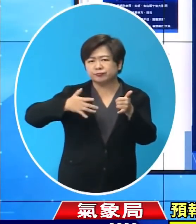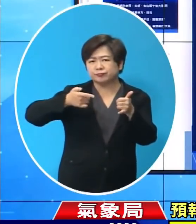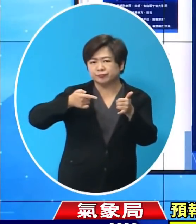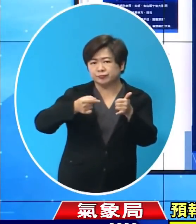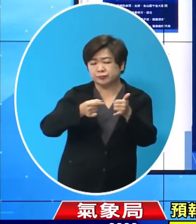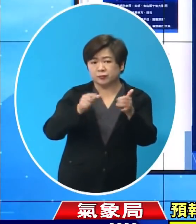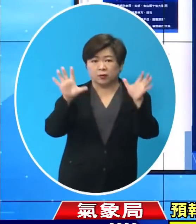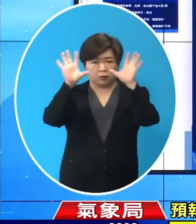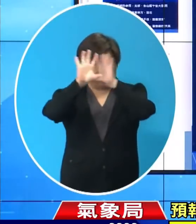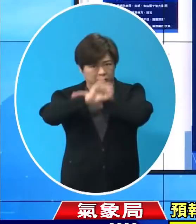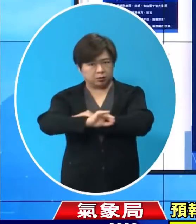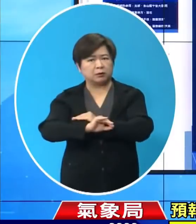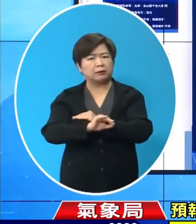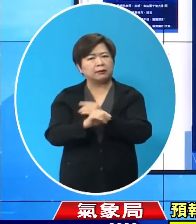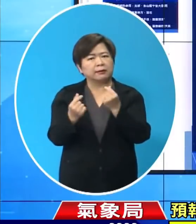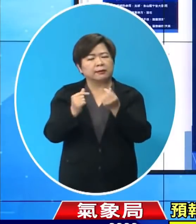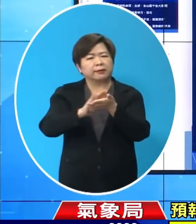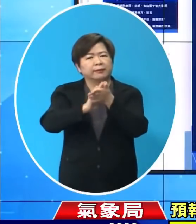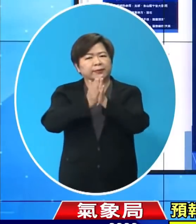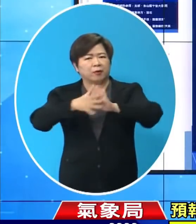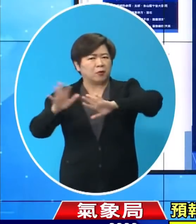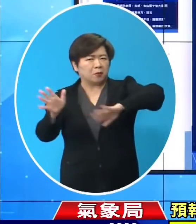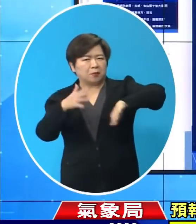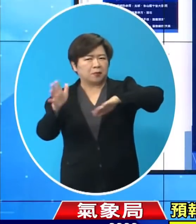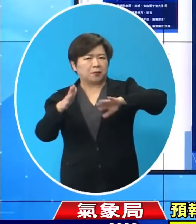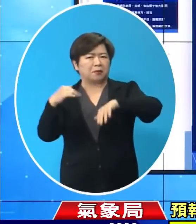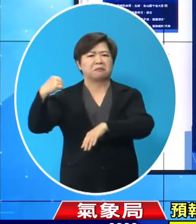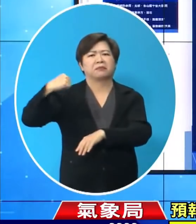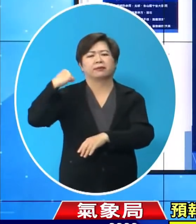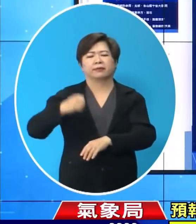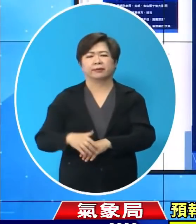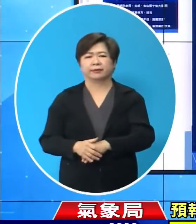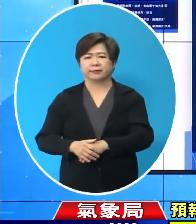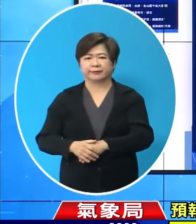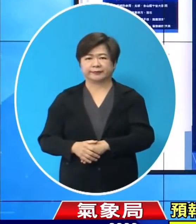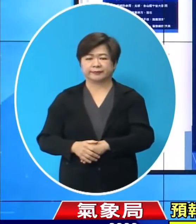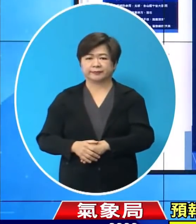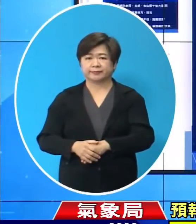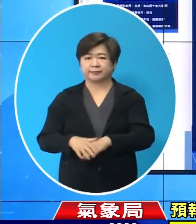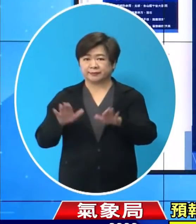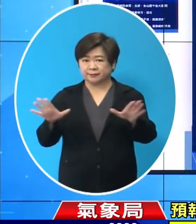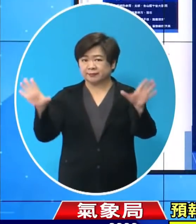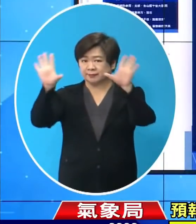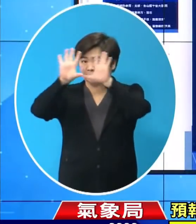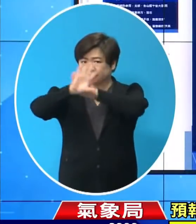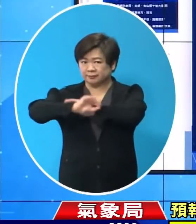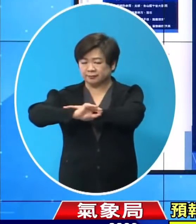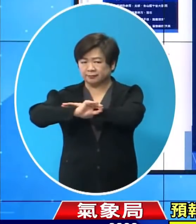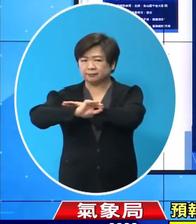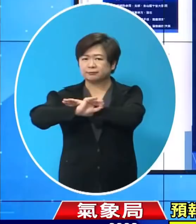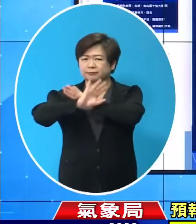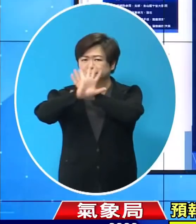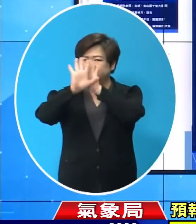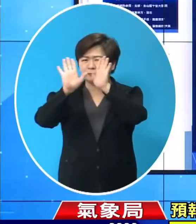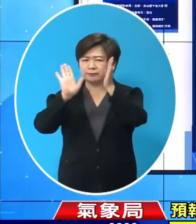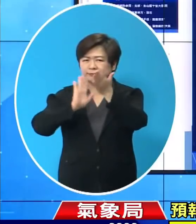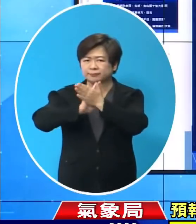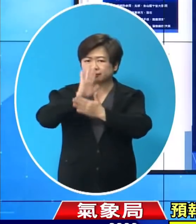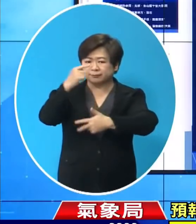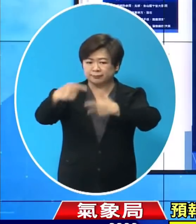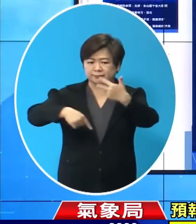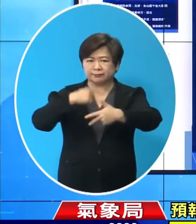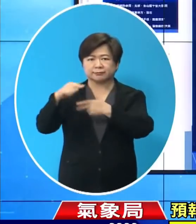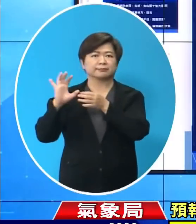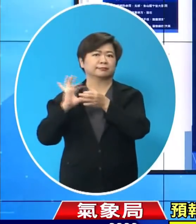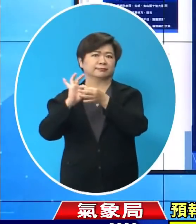开始还是比较偏向于西南风偏强的状态，那这个状态呢可能从今晚一直维持到未来一整个礼拜，所以